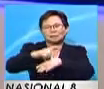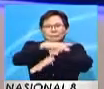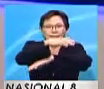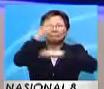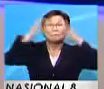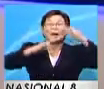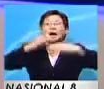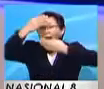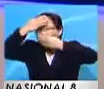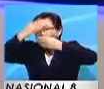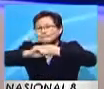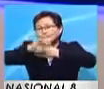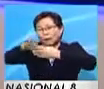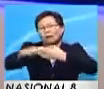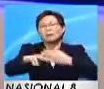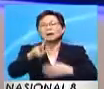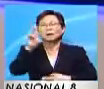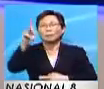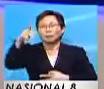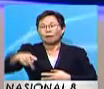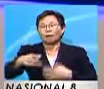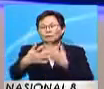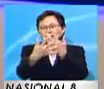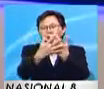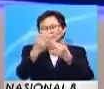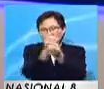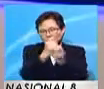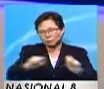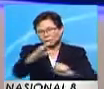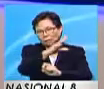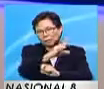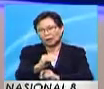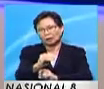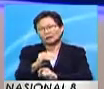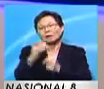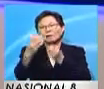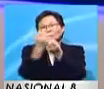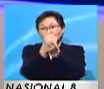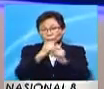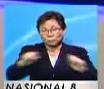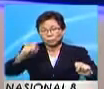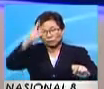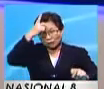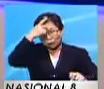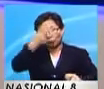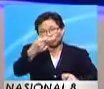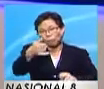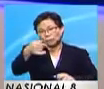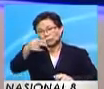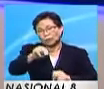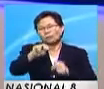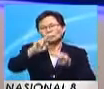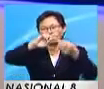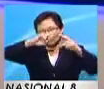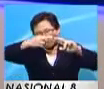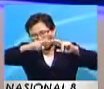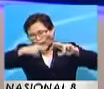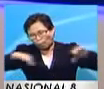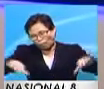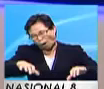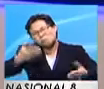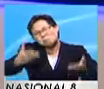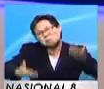menurut timbalan ketua pengarah jabatan penjara keselamatan dan koreksional datuk Hassan sakimun pengubah suuaian itu